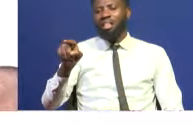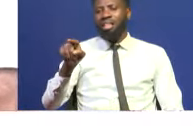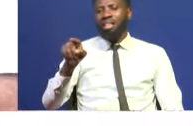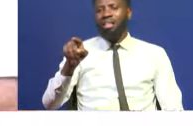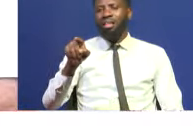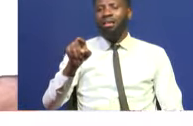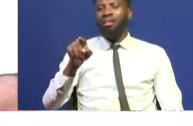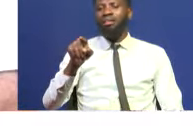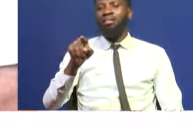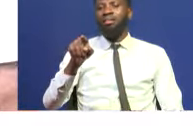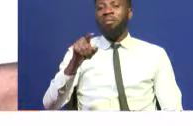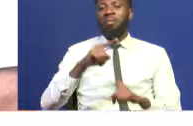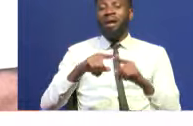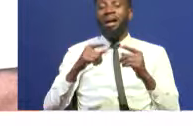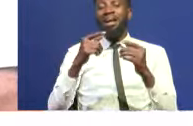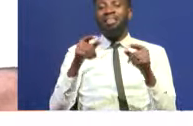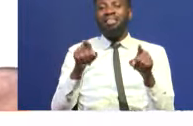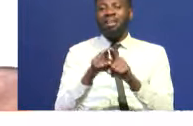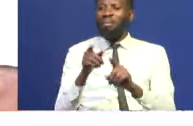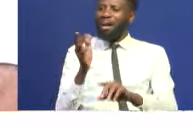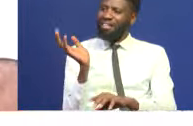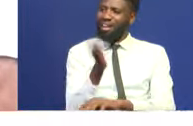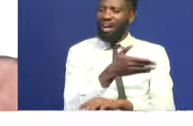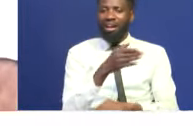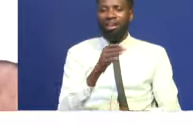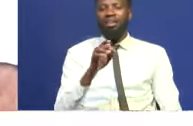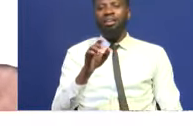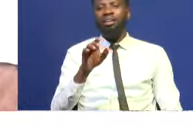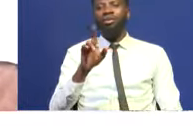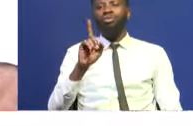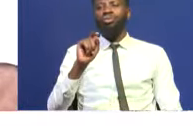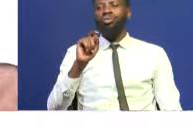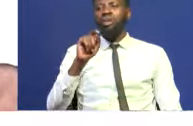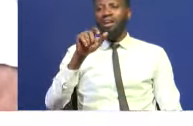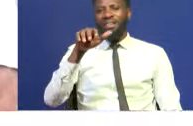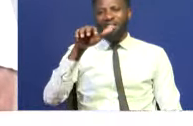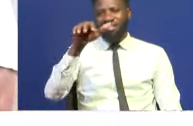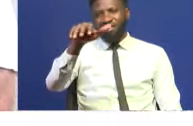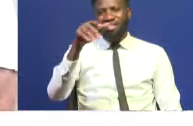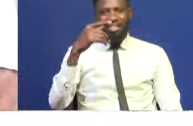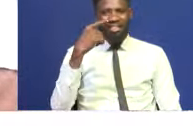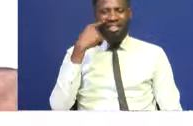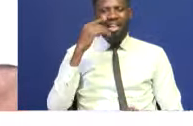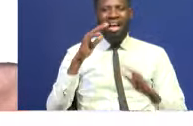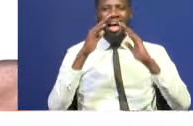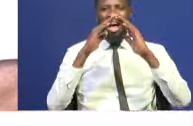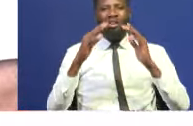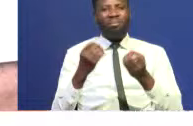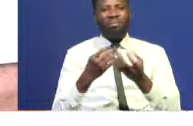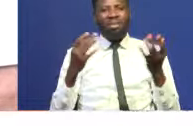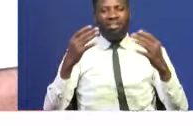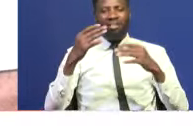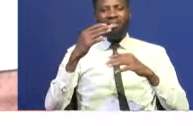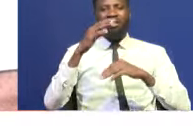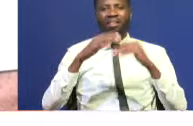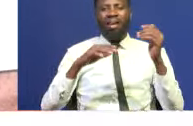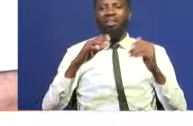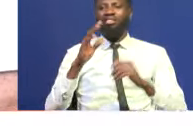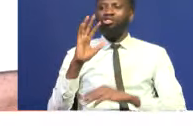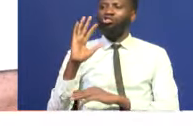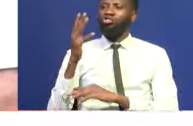kwa sababu ya makao. Tukianda pale Chuda chini tunaona kwamba nyumba ni nyingi kuliko mazingira ya